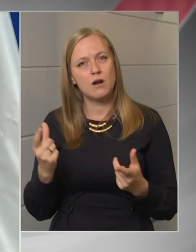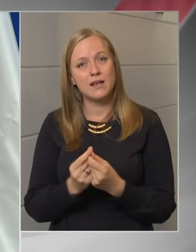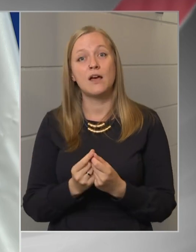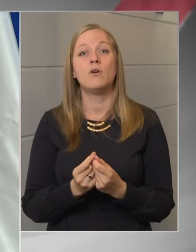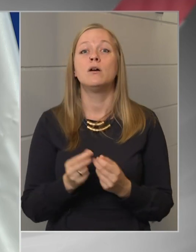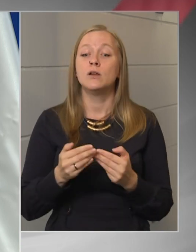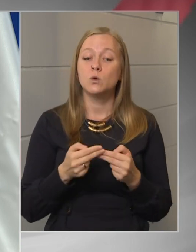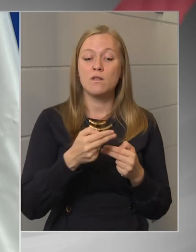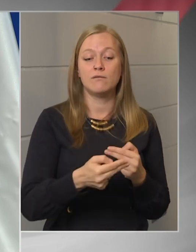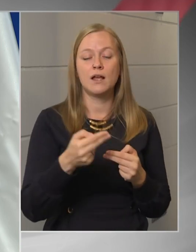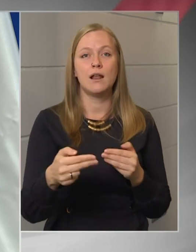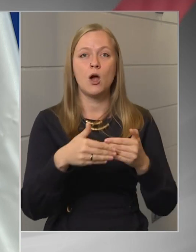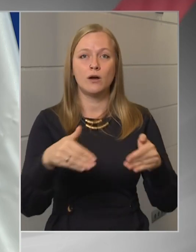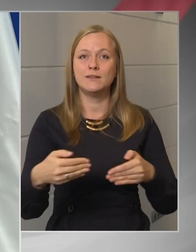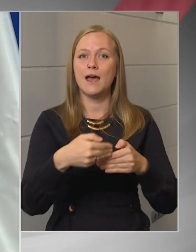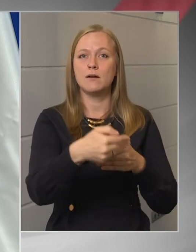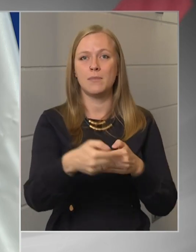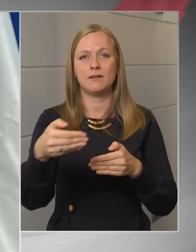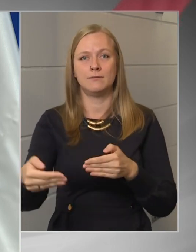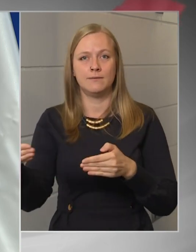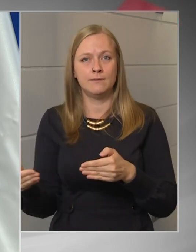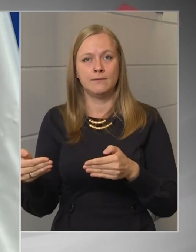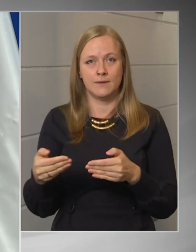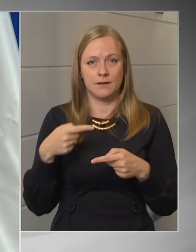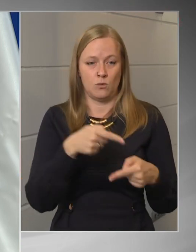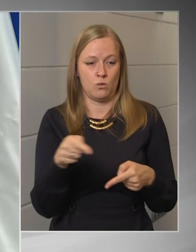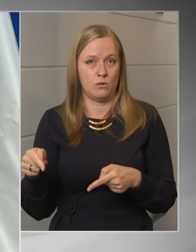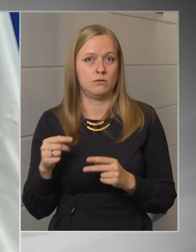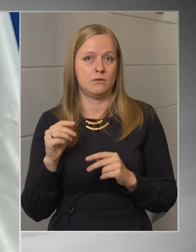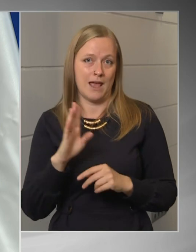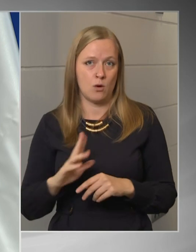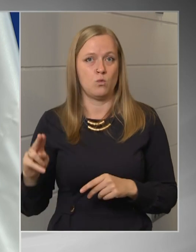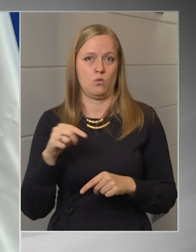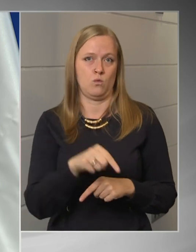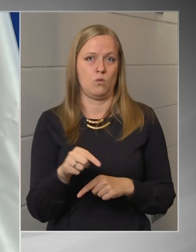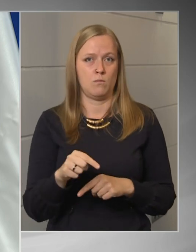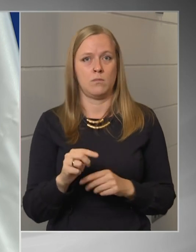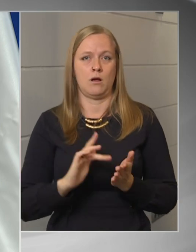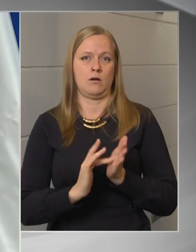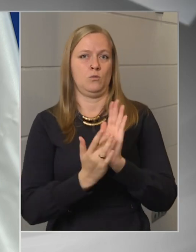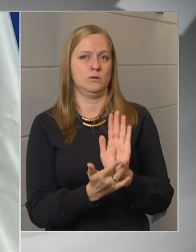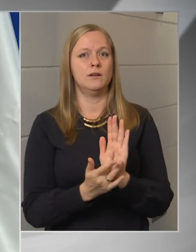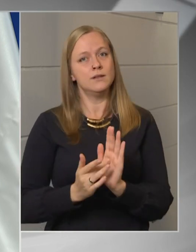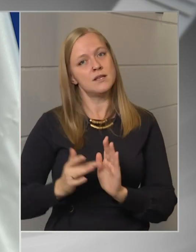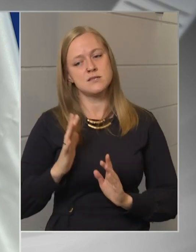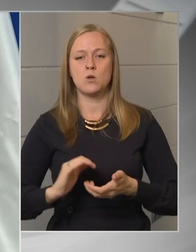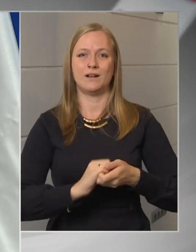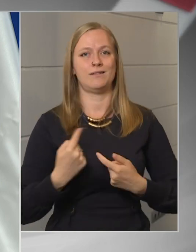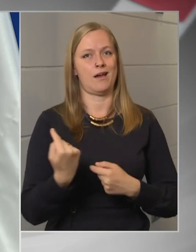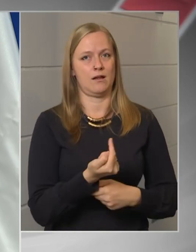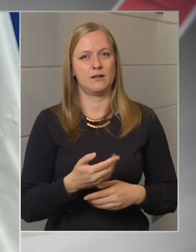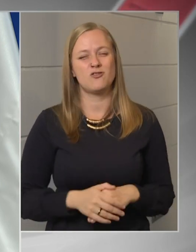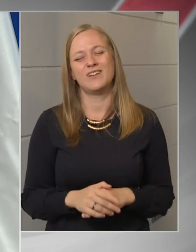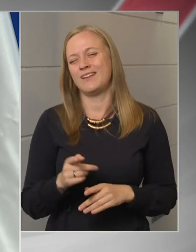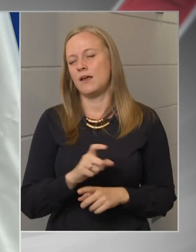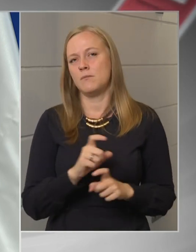határmenti környező országokkal akar az Európai Unió szolidálitást demonstrálni. Ez viszont tönkreteszi a román, a